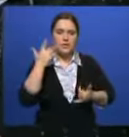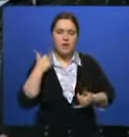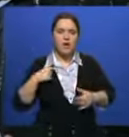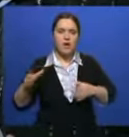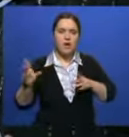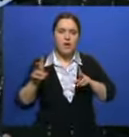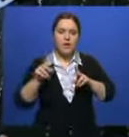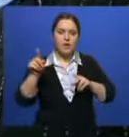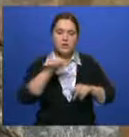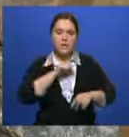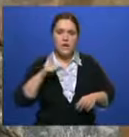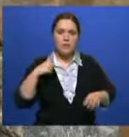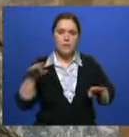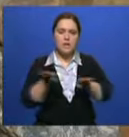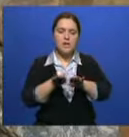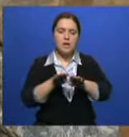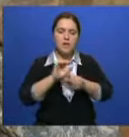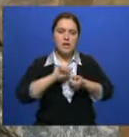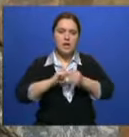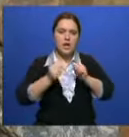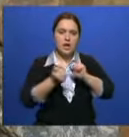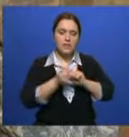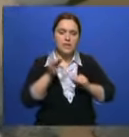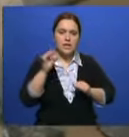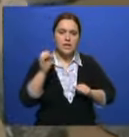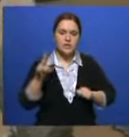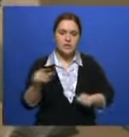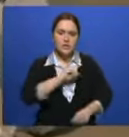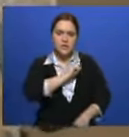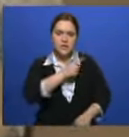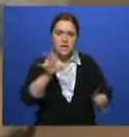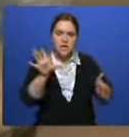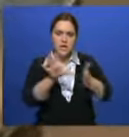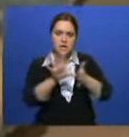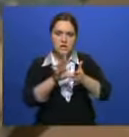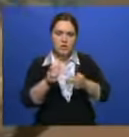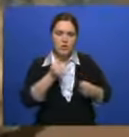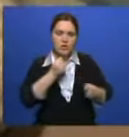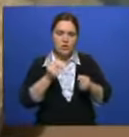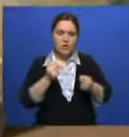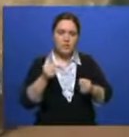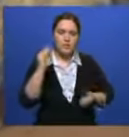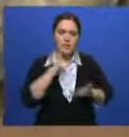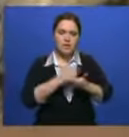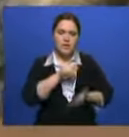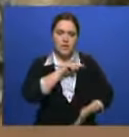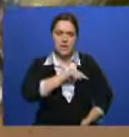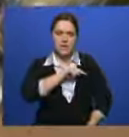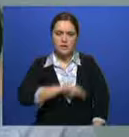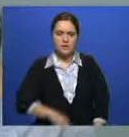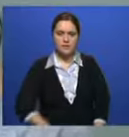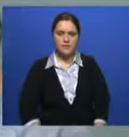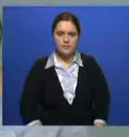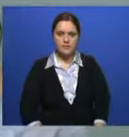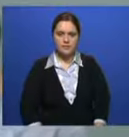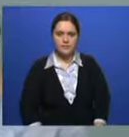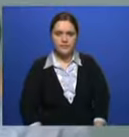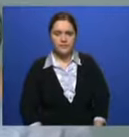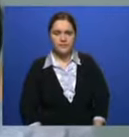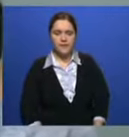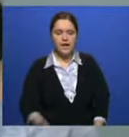кремень. Этот минерал имеет мощную энергию и ассоциируется у всех с твердостью и стойкостью. Про Александра Архиповича, конечно,